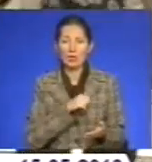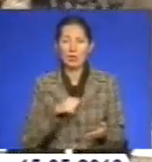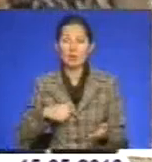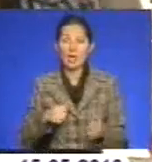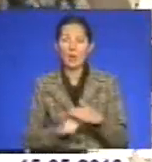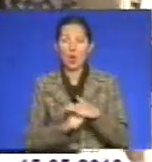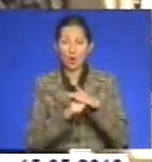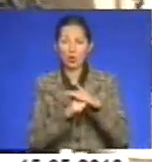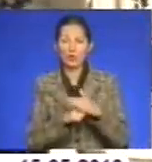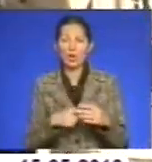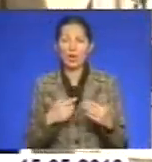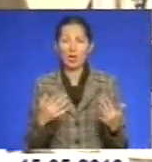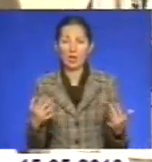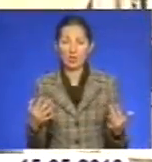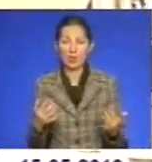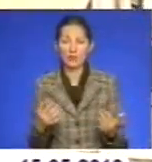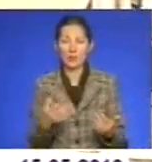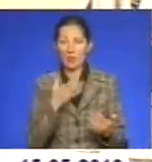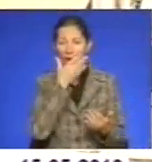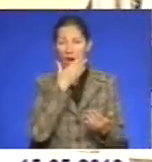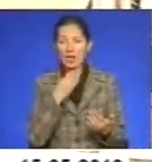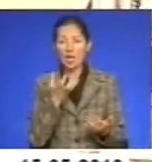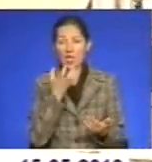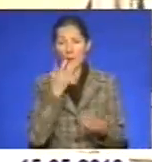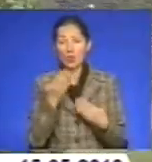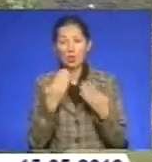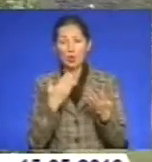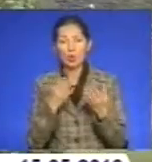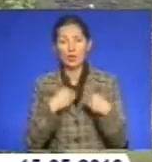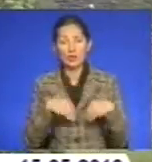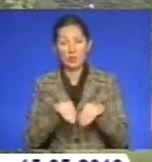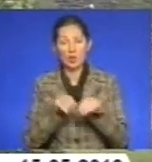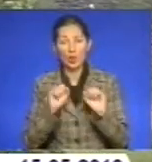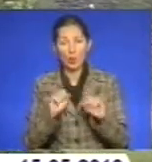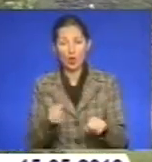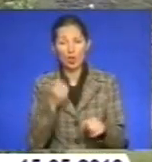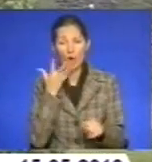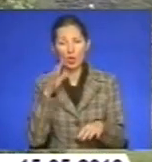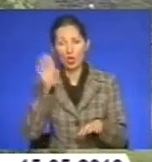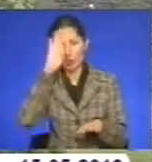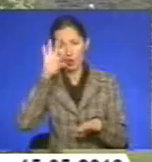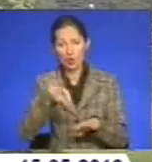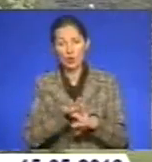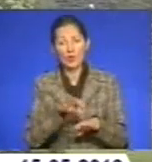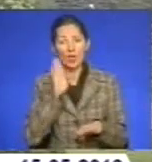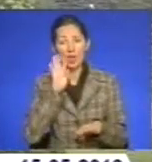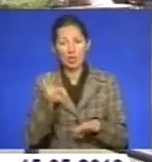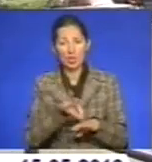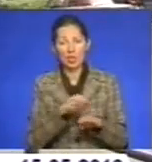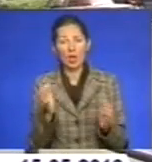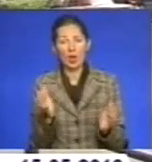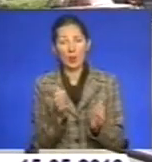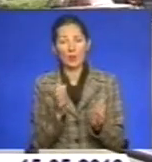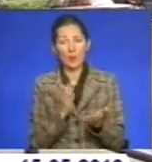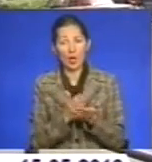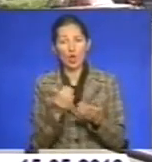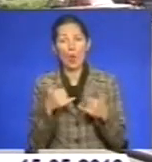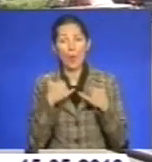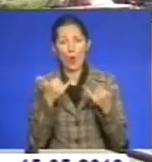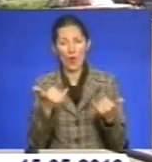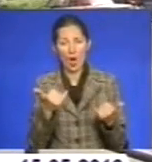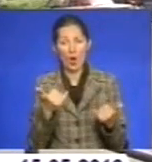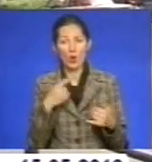речі. Гармонійні і теплі стосунки в сім'ї можна утримувати, коли чоловік і жінка зберігають один одного любов і повагу. Вміємо